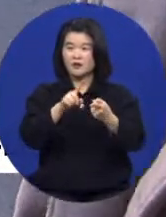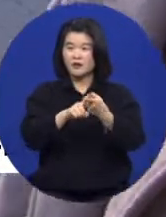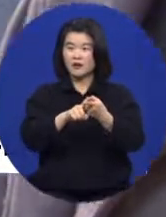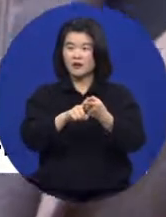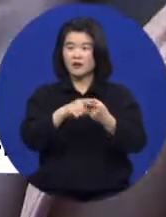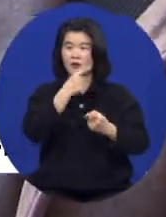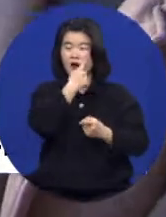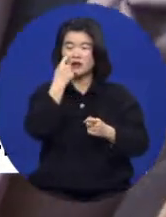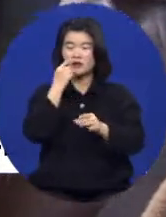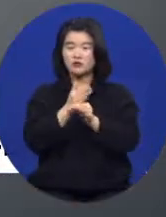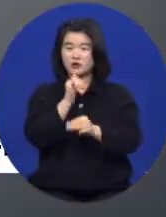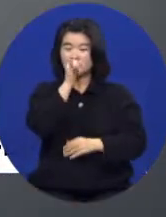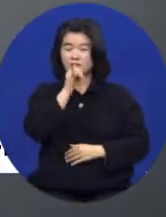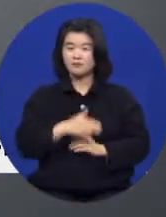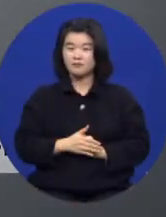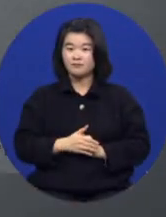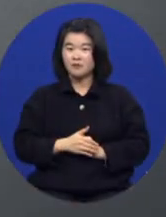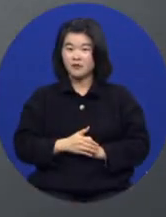저희가 확인을 지금 하고 있습니다.